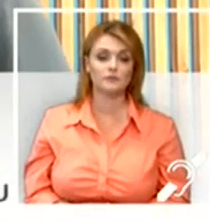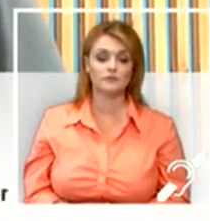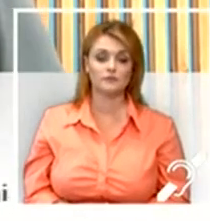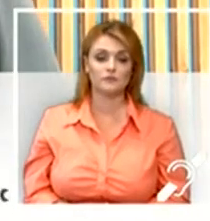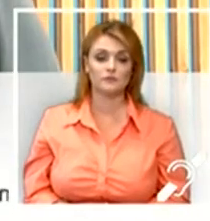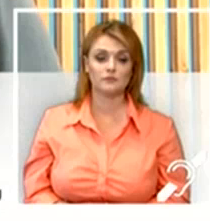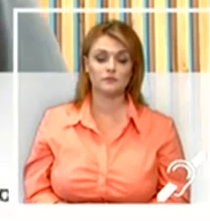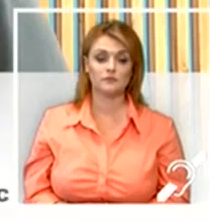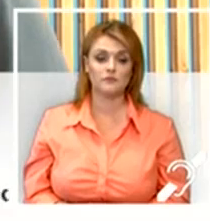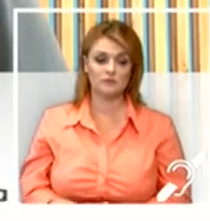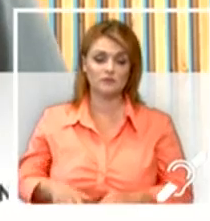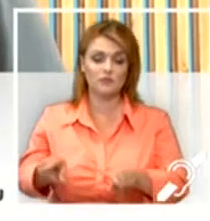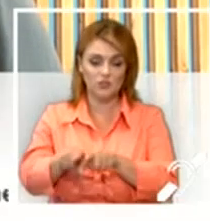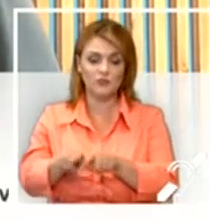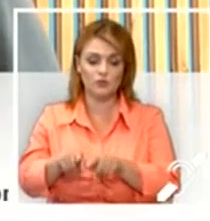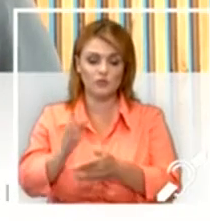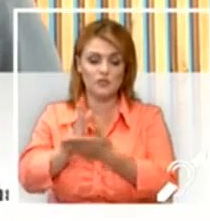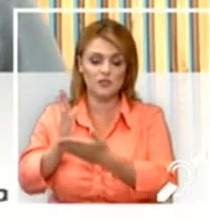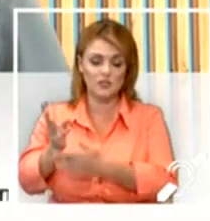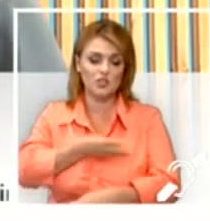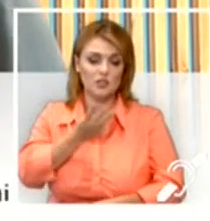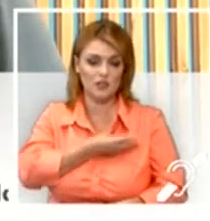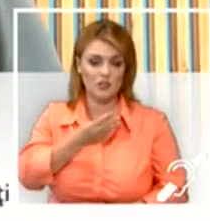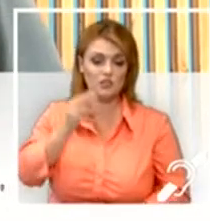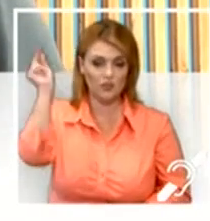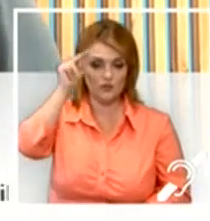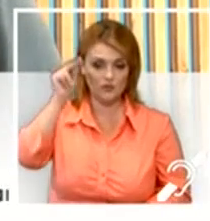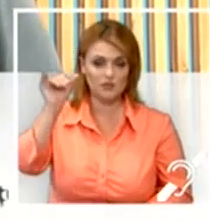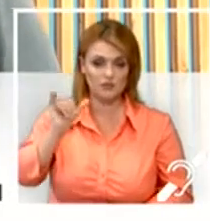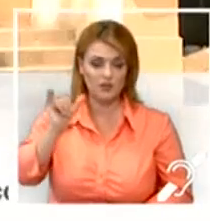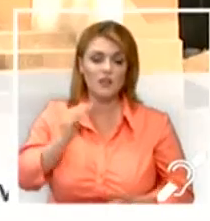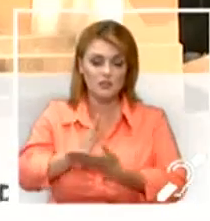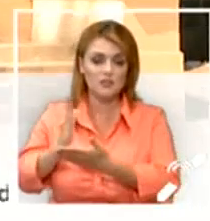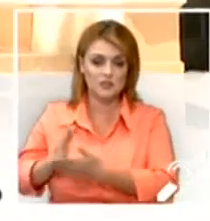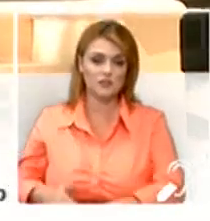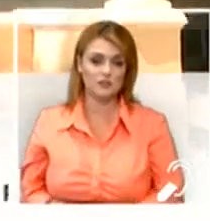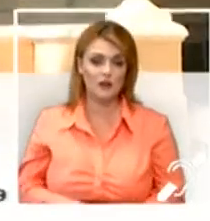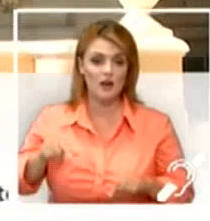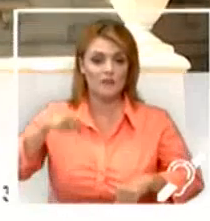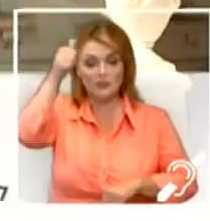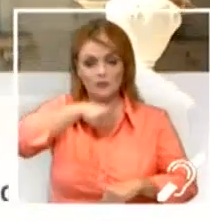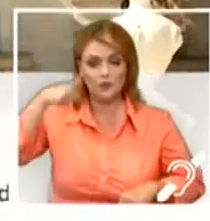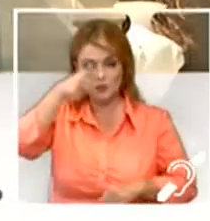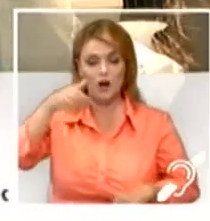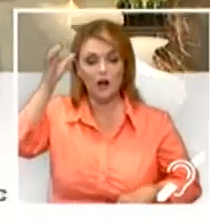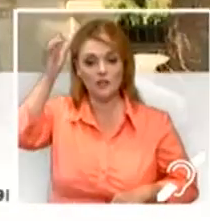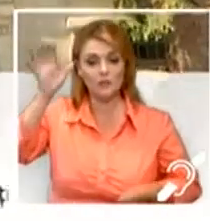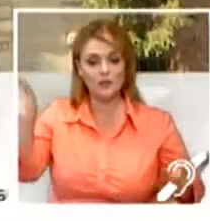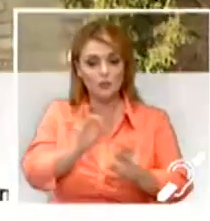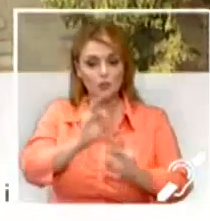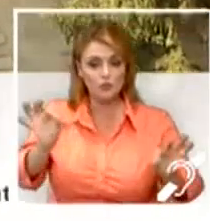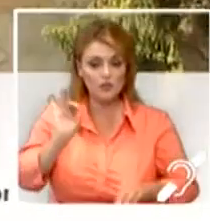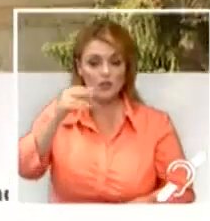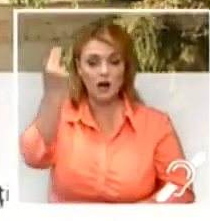solicitări la programul nostru de studii sunt și vor fi și studenți care vor face studiile și în baza de contract. În acest an, Academia de Muzică, Teatru și